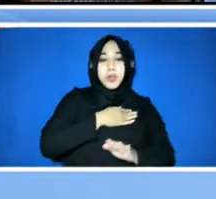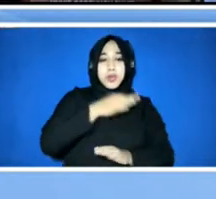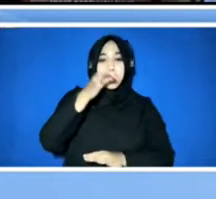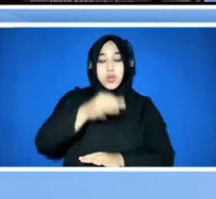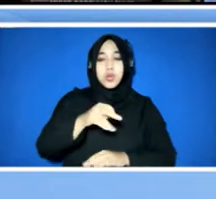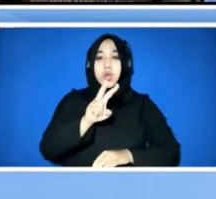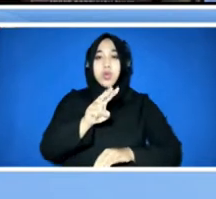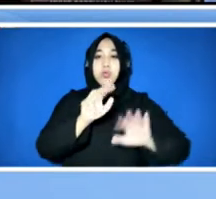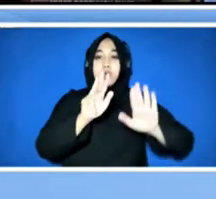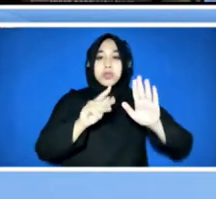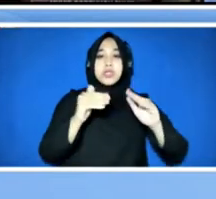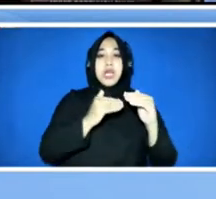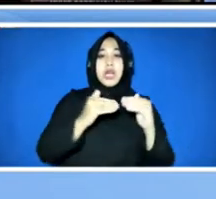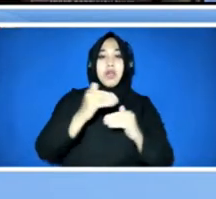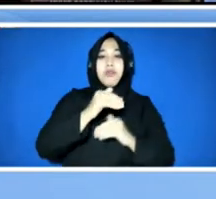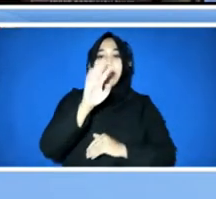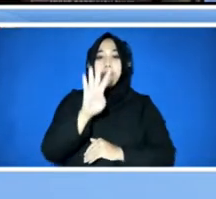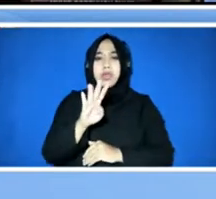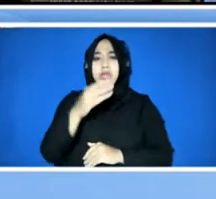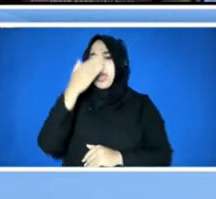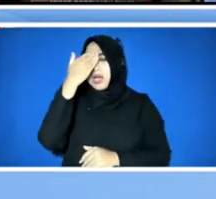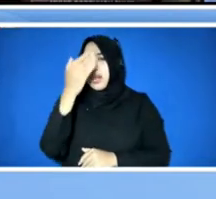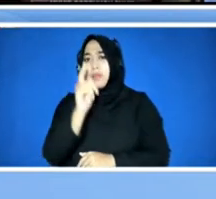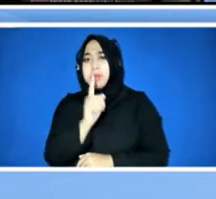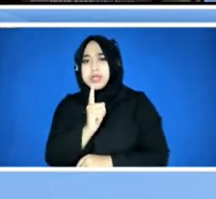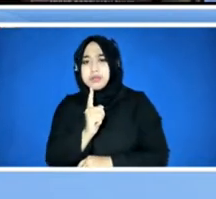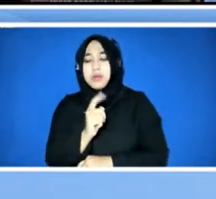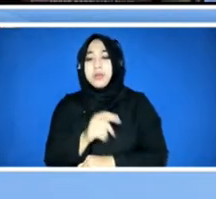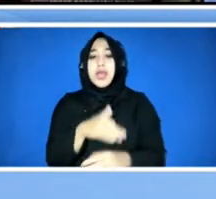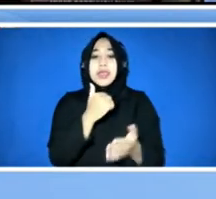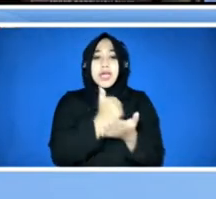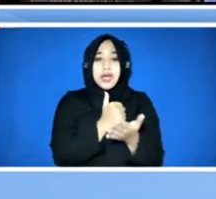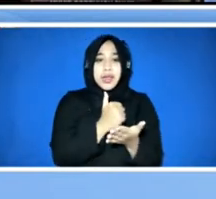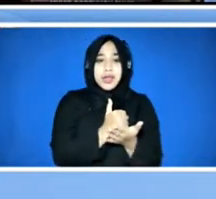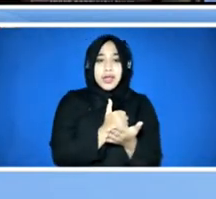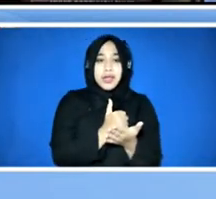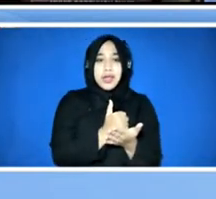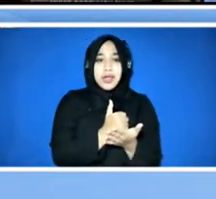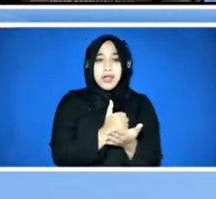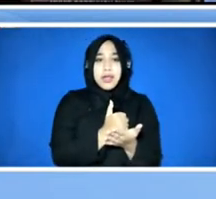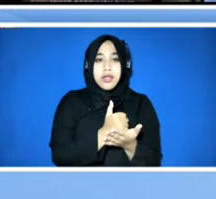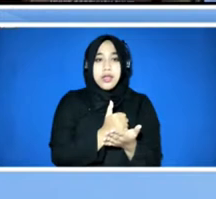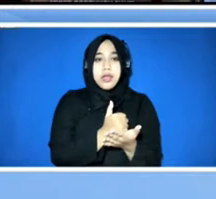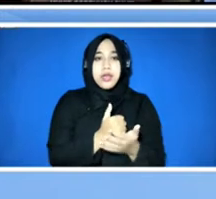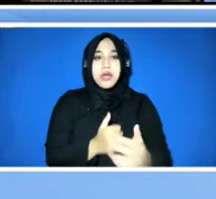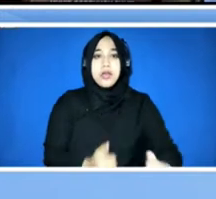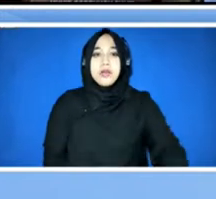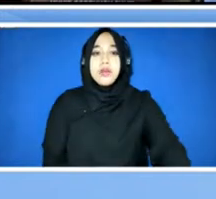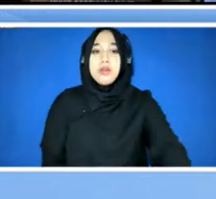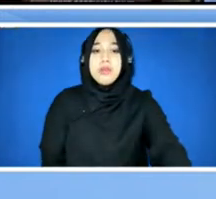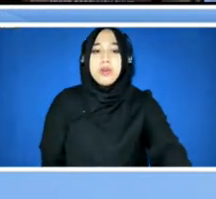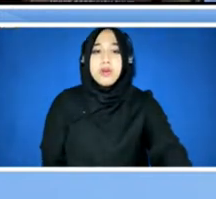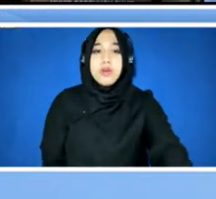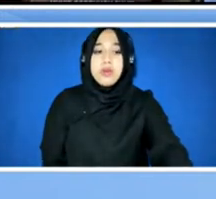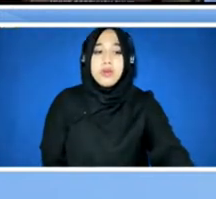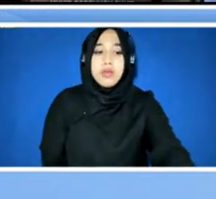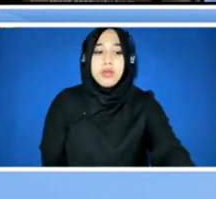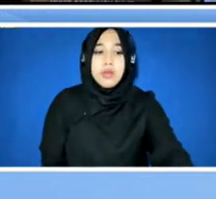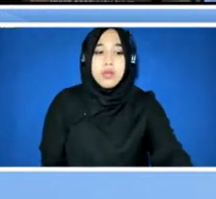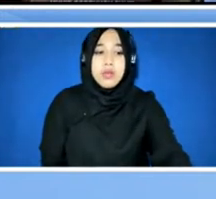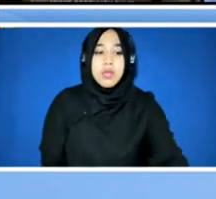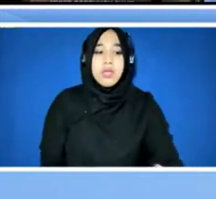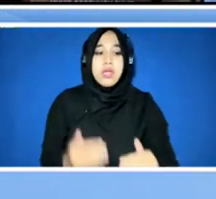4. Nah ini kenapa? Ternyata leveling ini sebenarnya ada bagusnya, karena dia menggunakan dua ukuran, transmisi